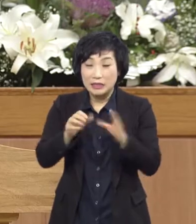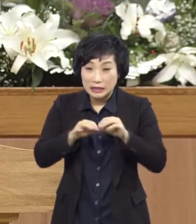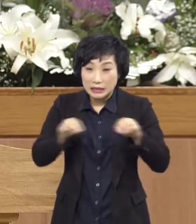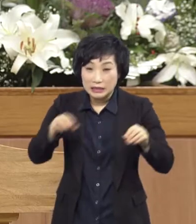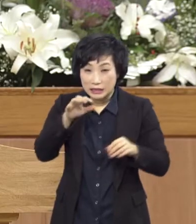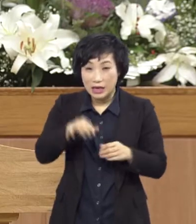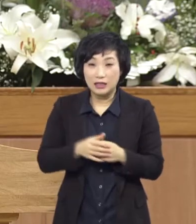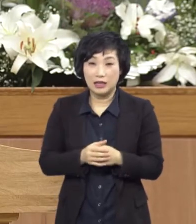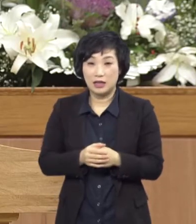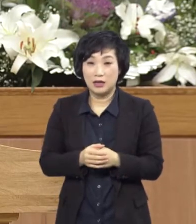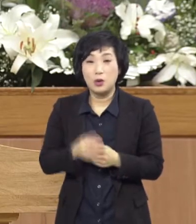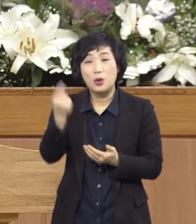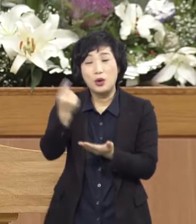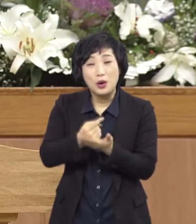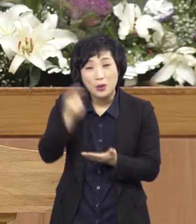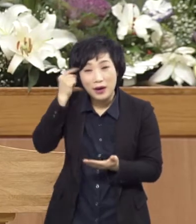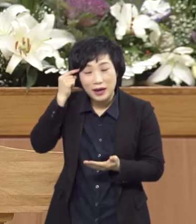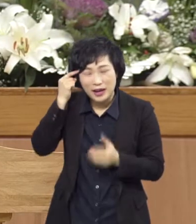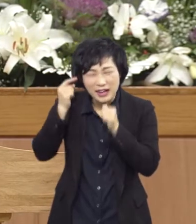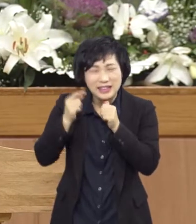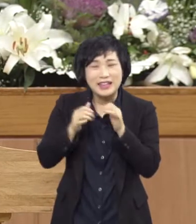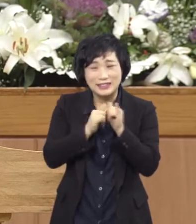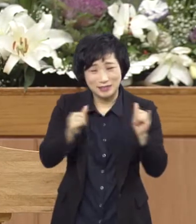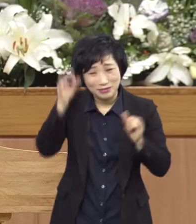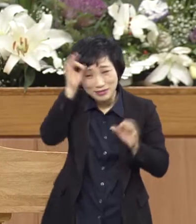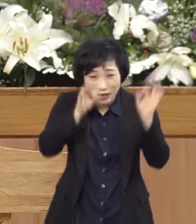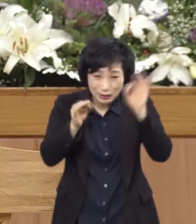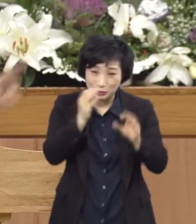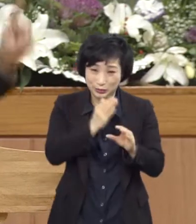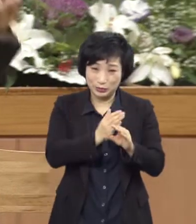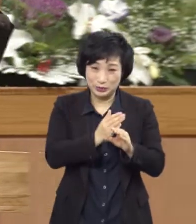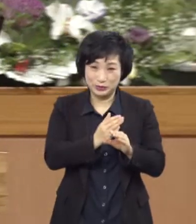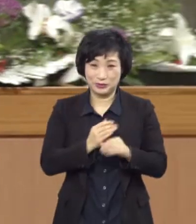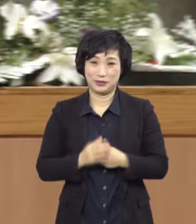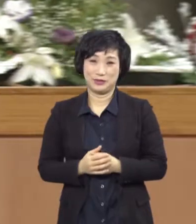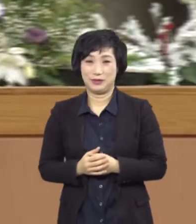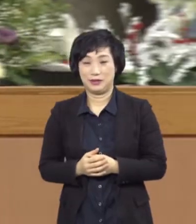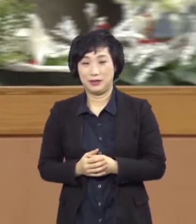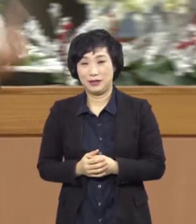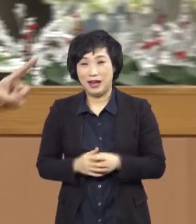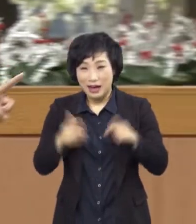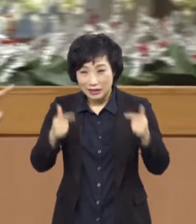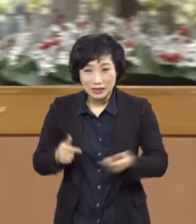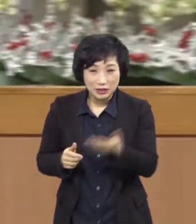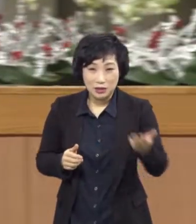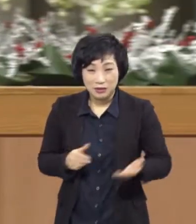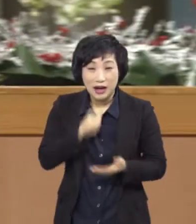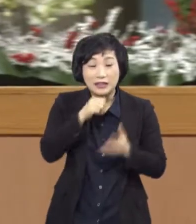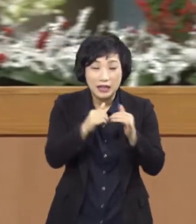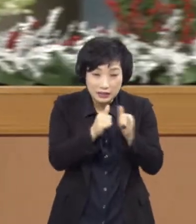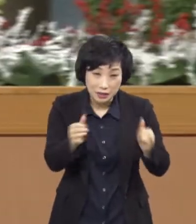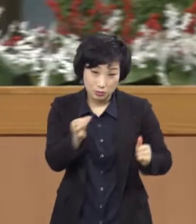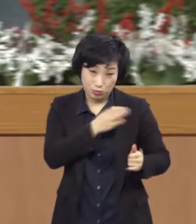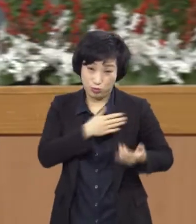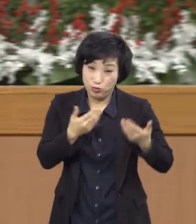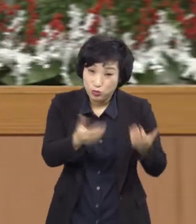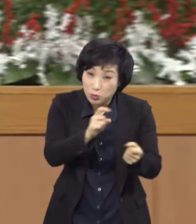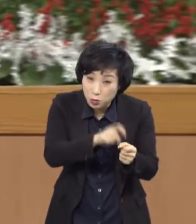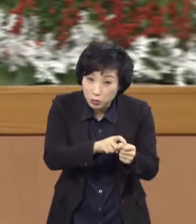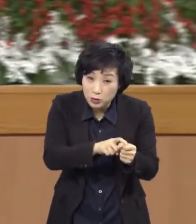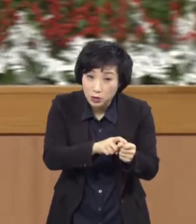땅에 가난한 자를 찾습니다. 그래서 항상 가난한 자에게 부유를